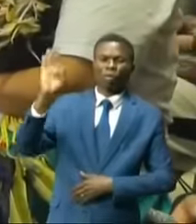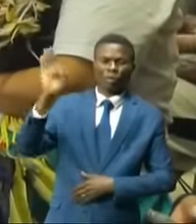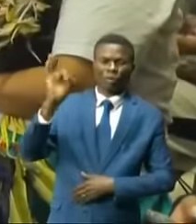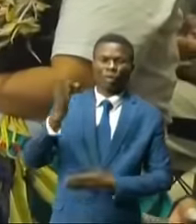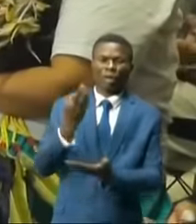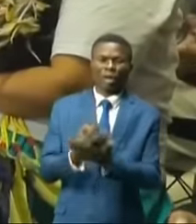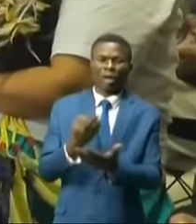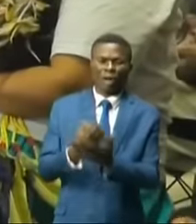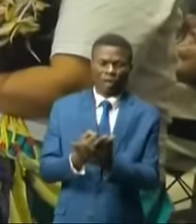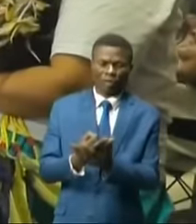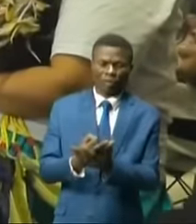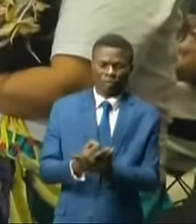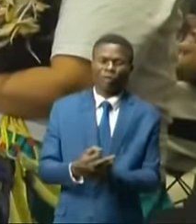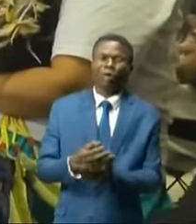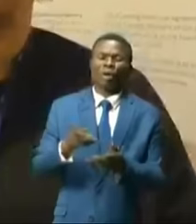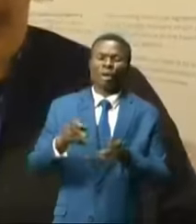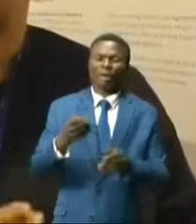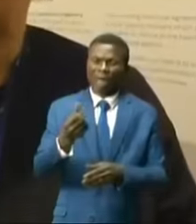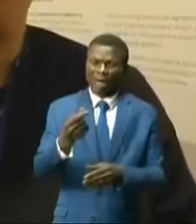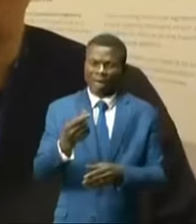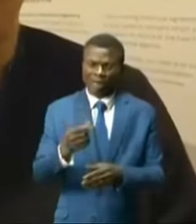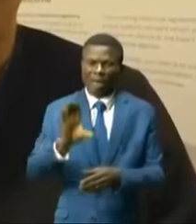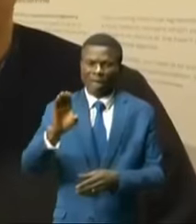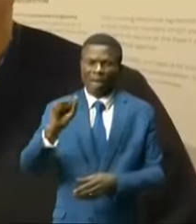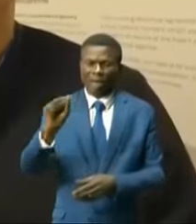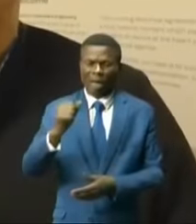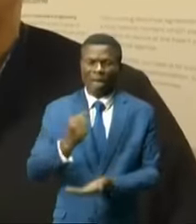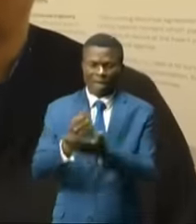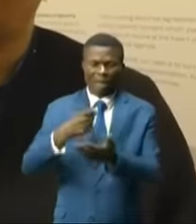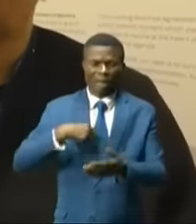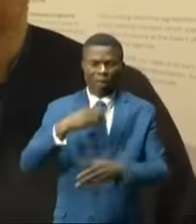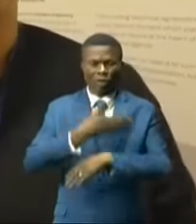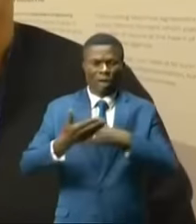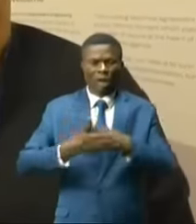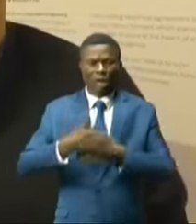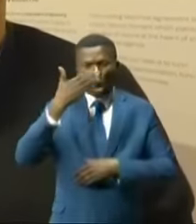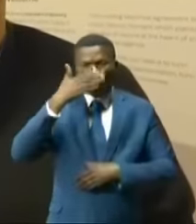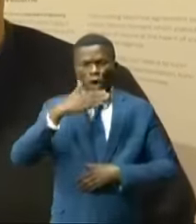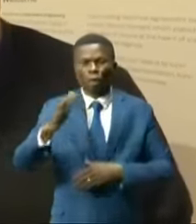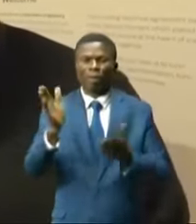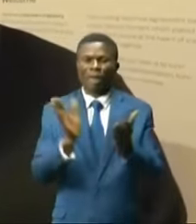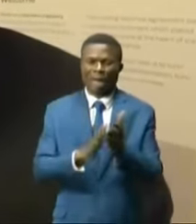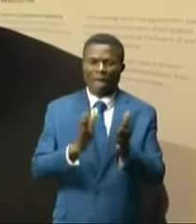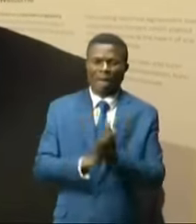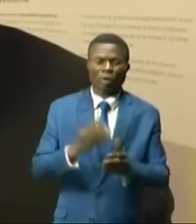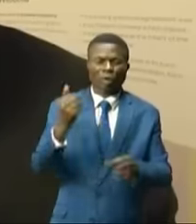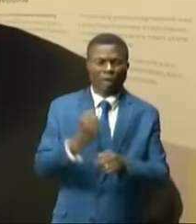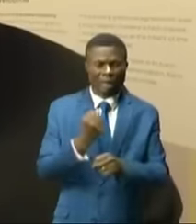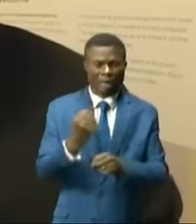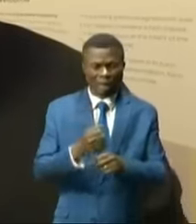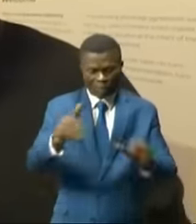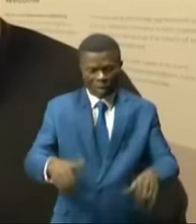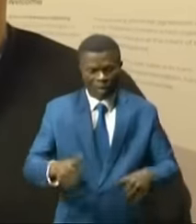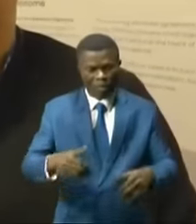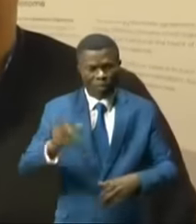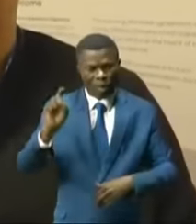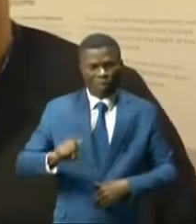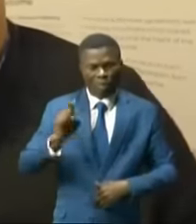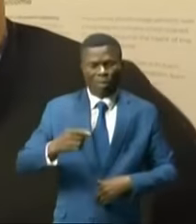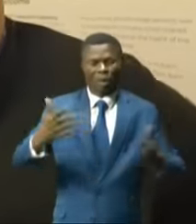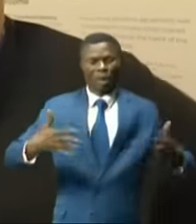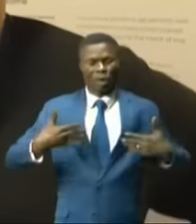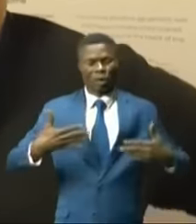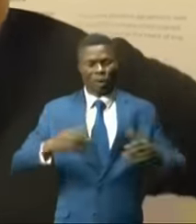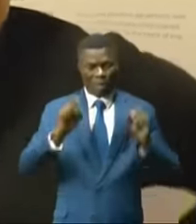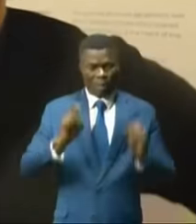de crédit carbone nous permet d'avoir les écoles, les hôpitaux, les routes aujourd'hui, l'accompagnement dans l'agriculture. Vous savez quoi? Nous avons besoin de l'oxygène,